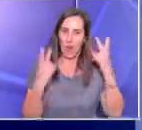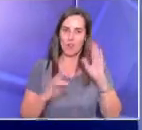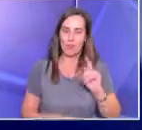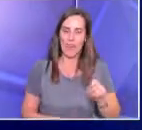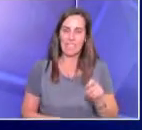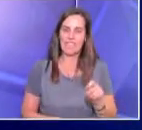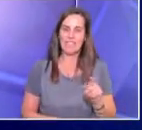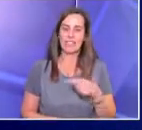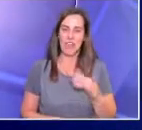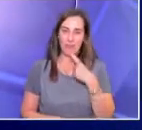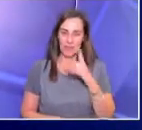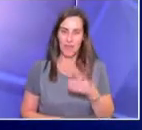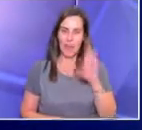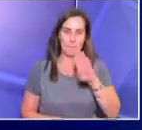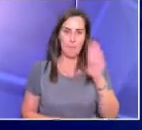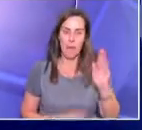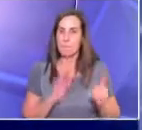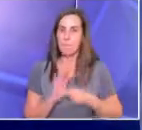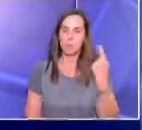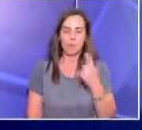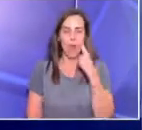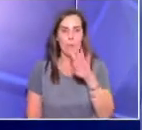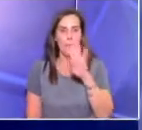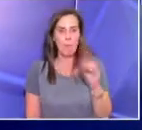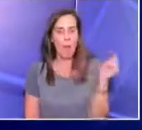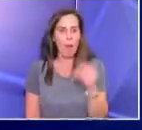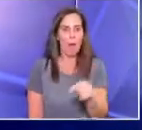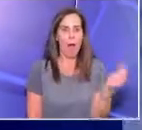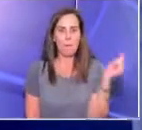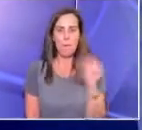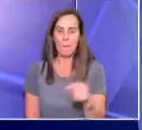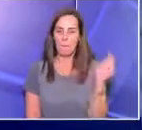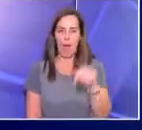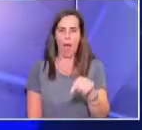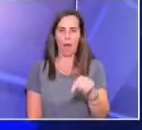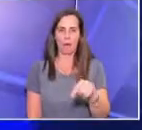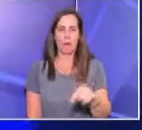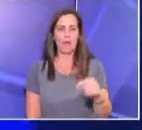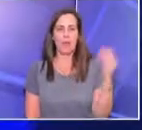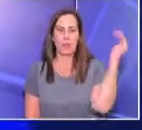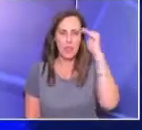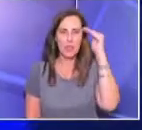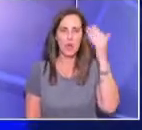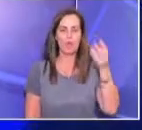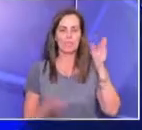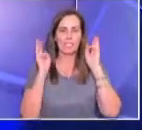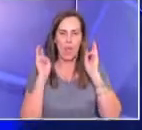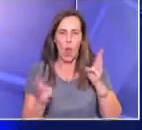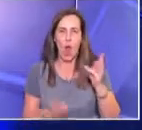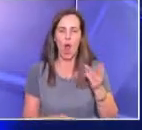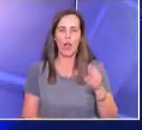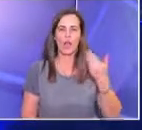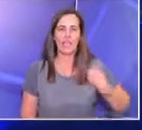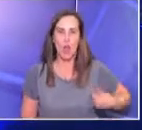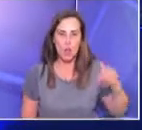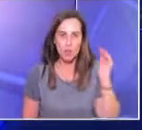מהכלליות, אבל אני אומר, הנה, על ביבי, פעם ראשונה שראינו אותו כל כך הרבה, הגיע ביום אחד לנתיבות, ירוחם, סדרות, אתה יודע, קריית